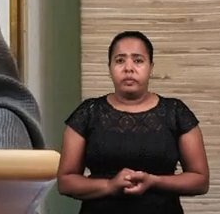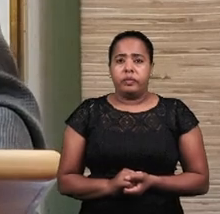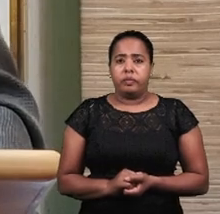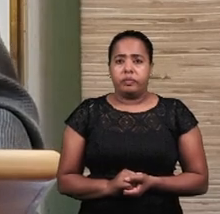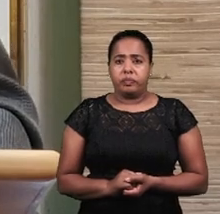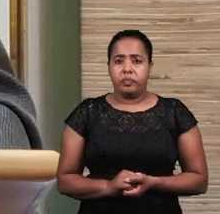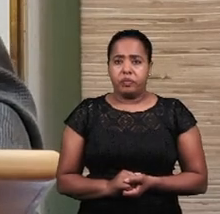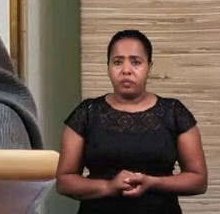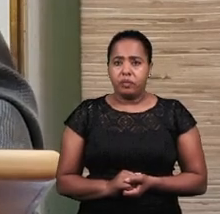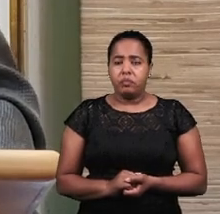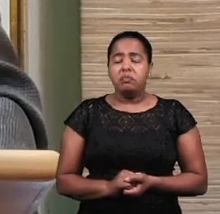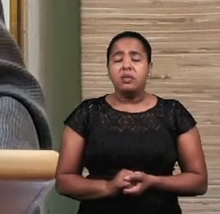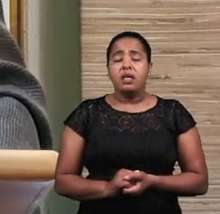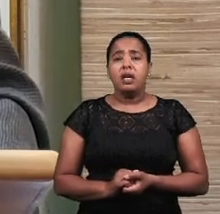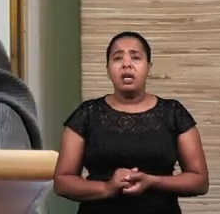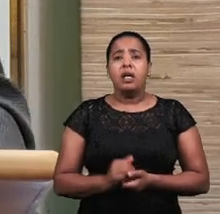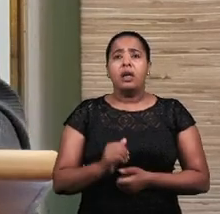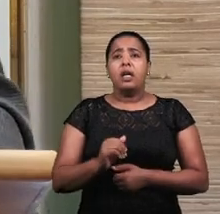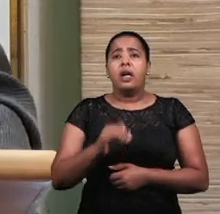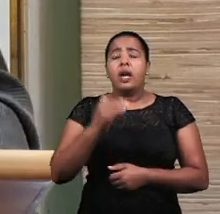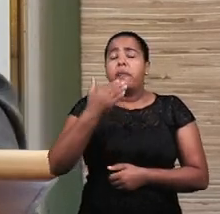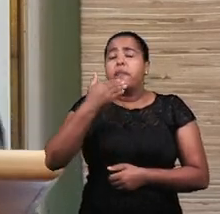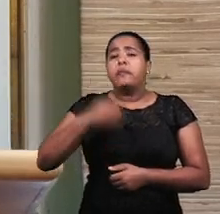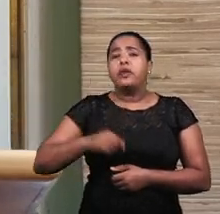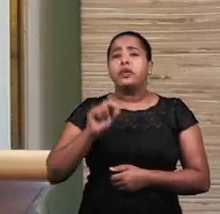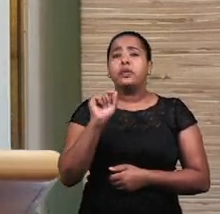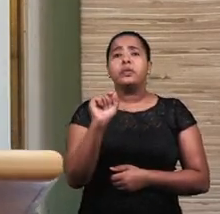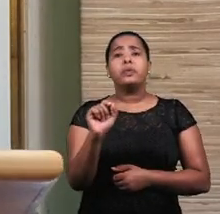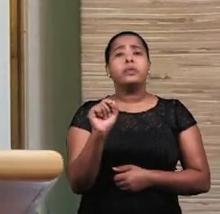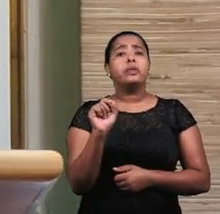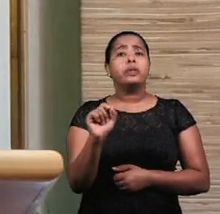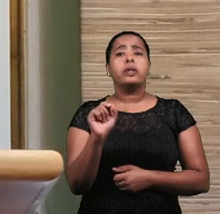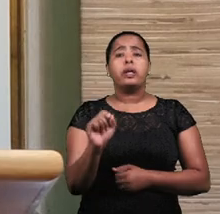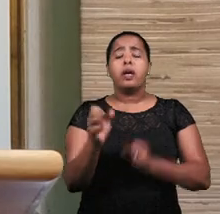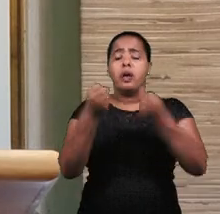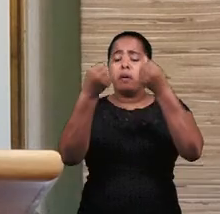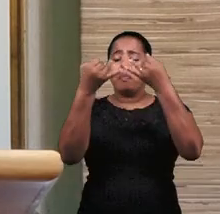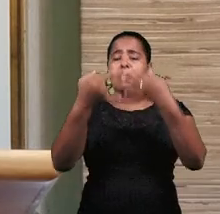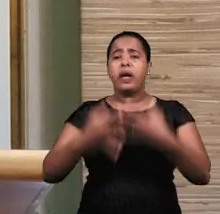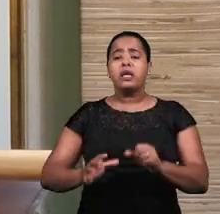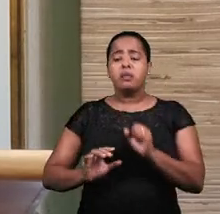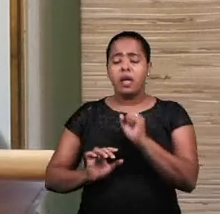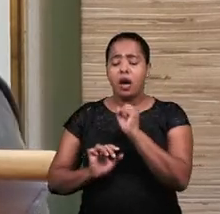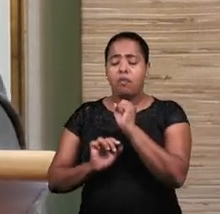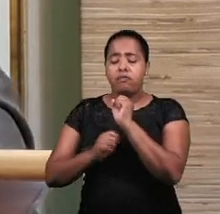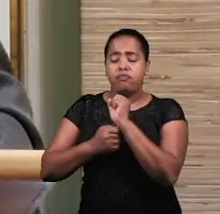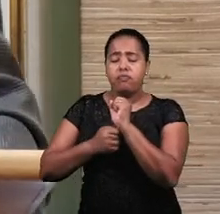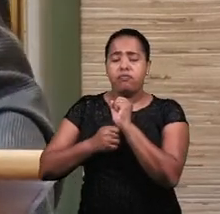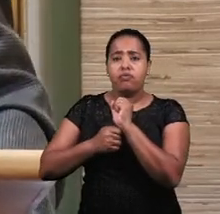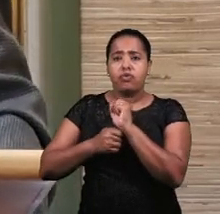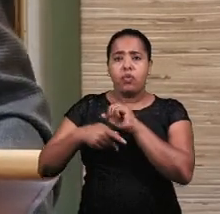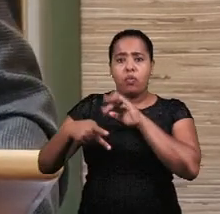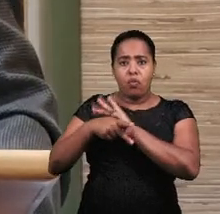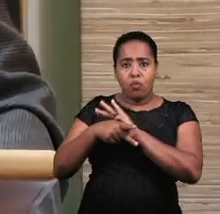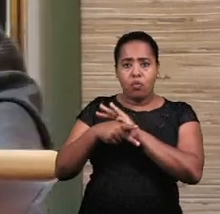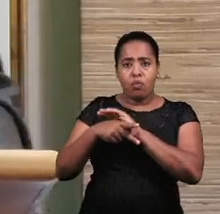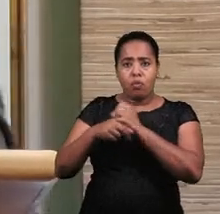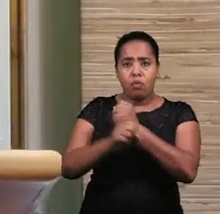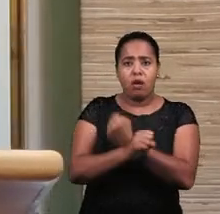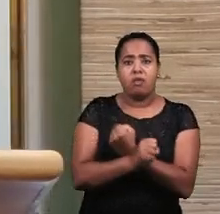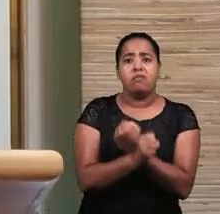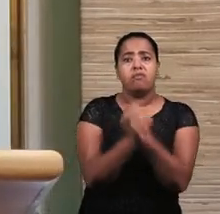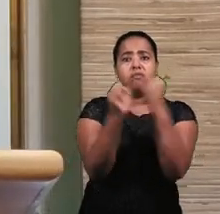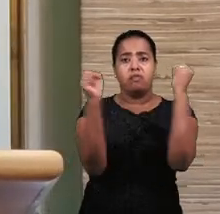qui nous ont demandé d'expliquer la question de l'énigme de Samson. Regardez